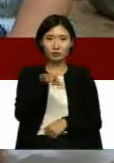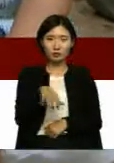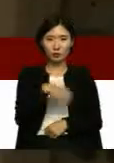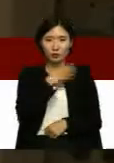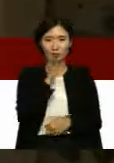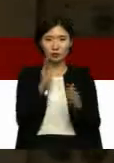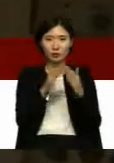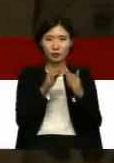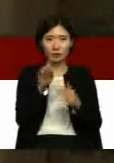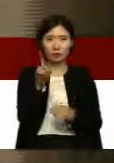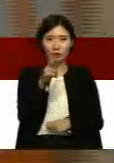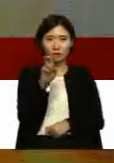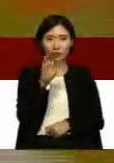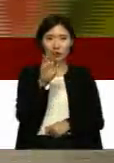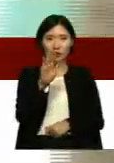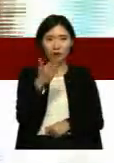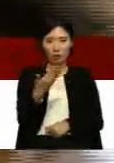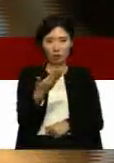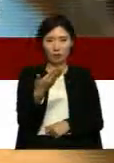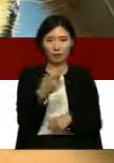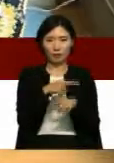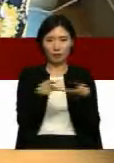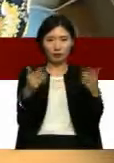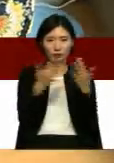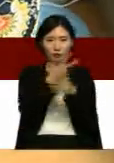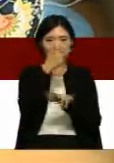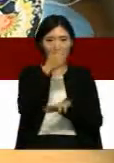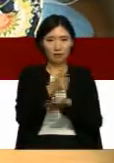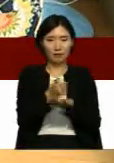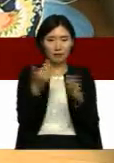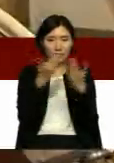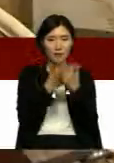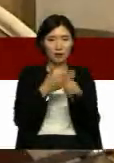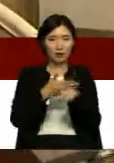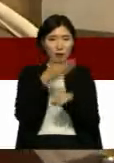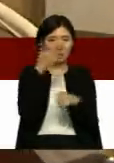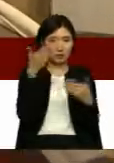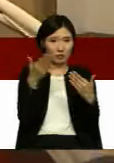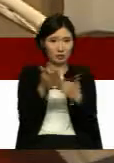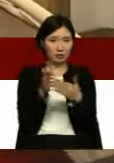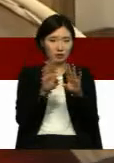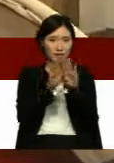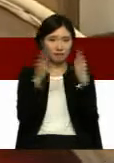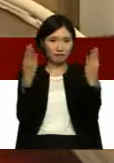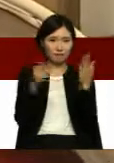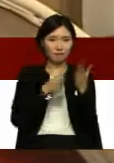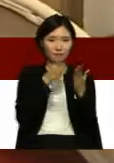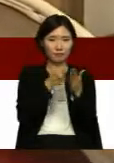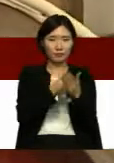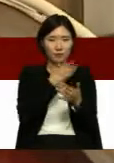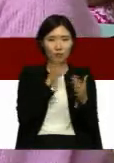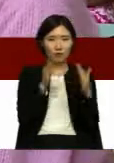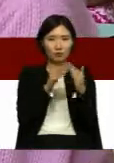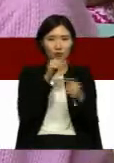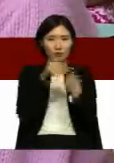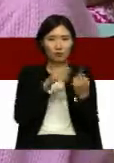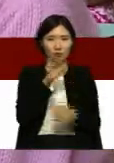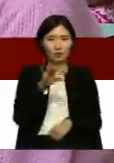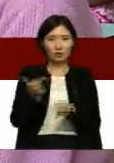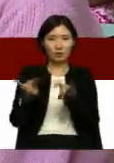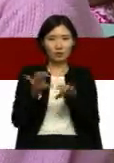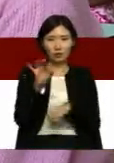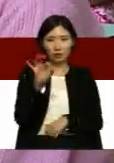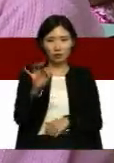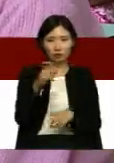경로당 129개소를 평일과 주말 밤 9시까지 개방하기로 했습니다. 또 경로당 운영비와